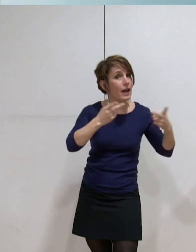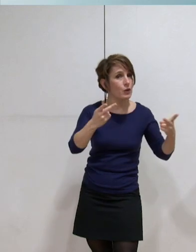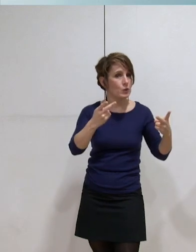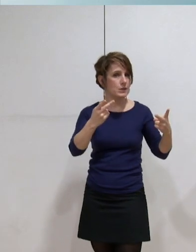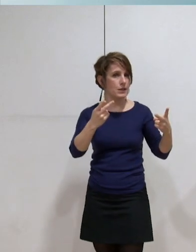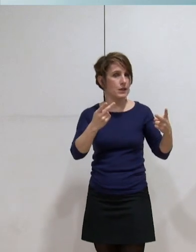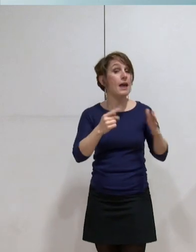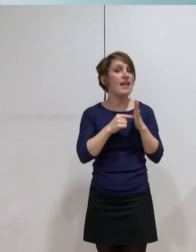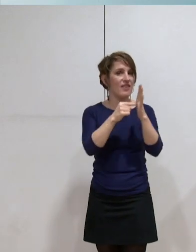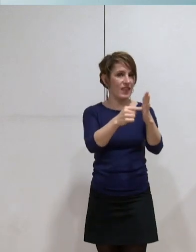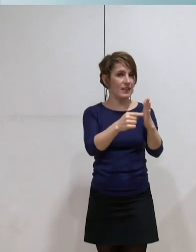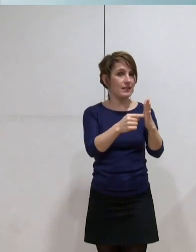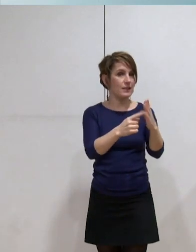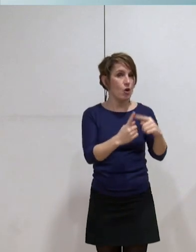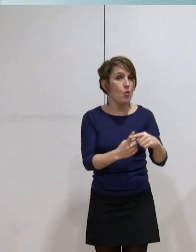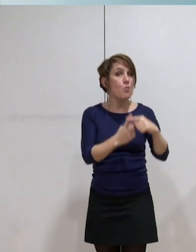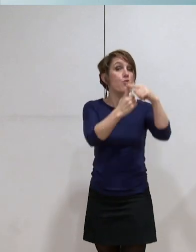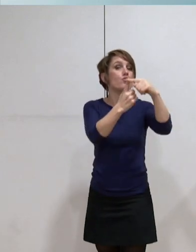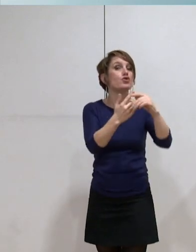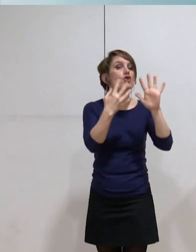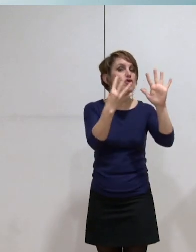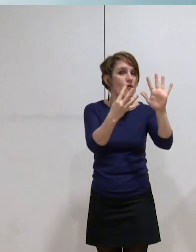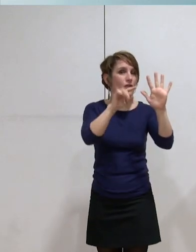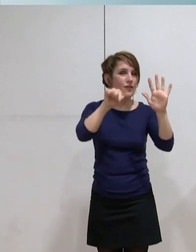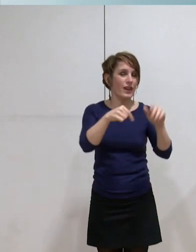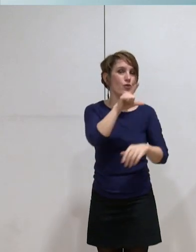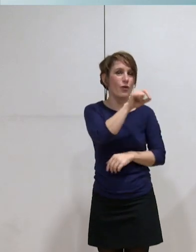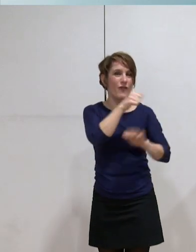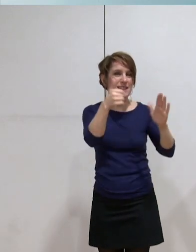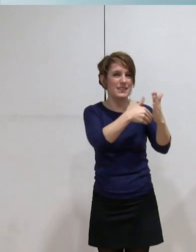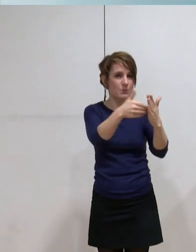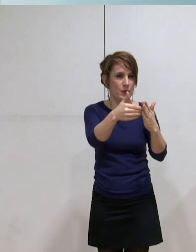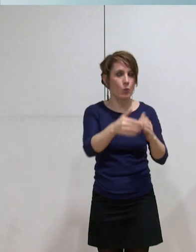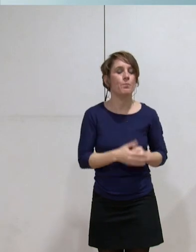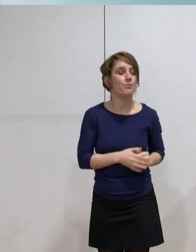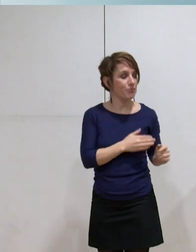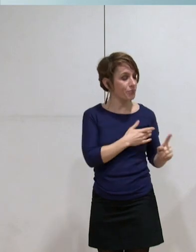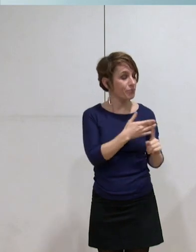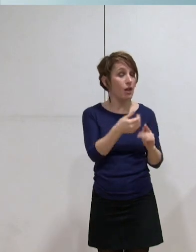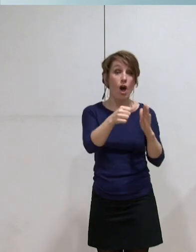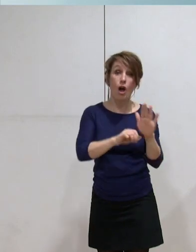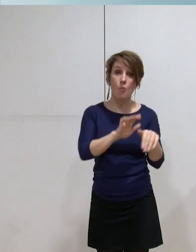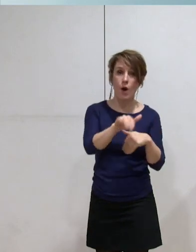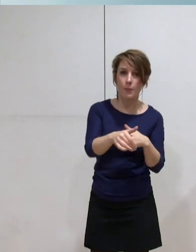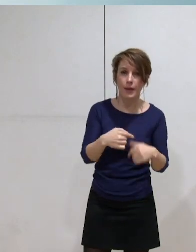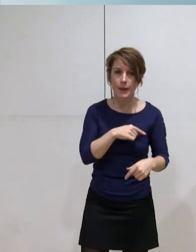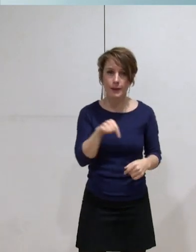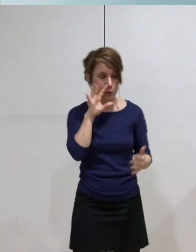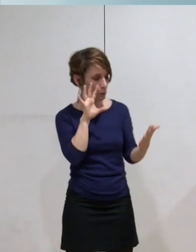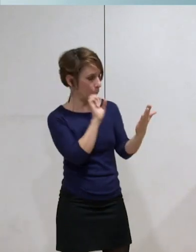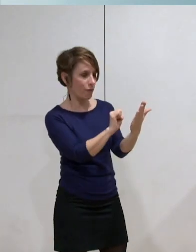de 9,26 millions un mois après nous constatons